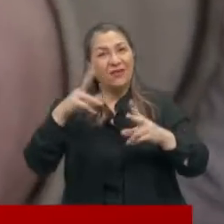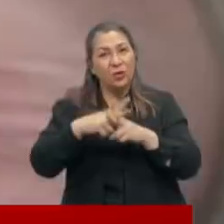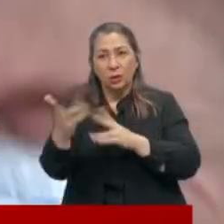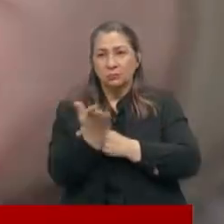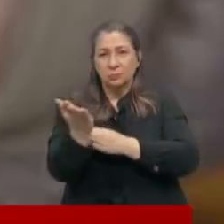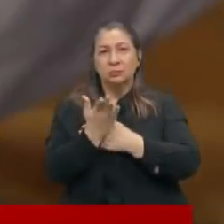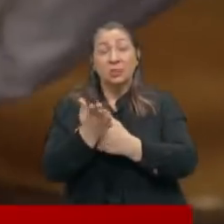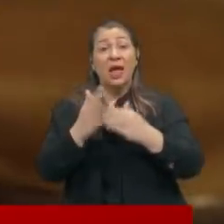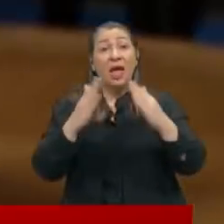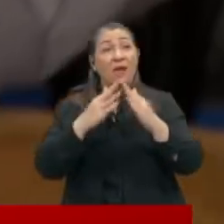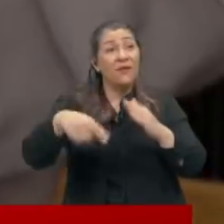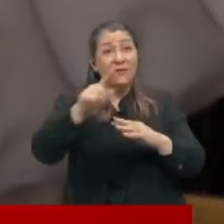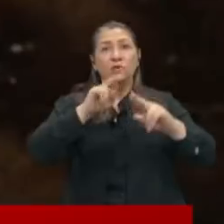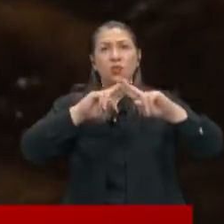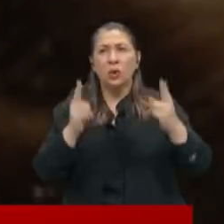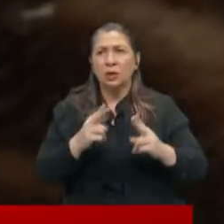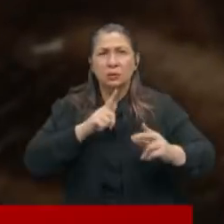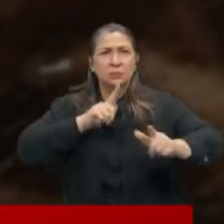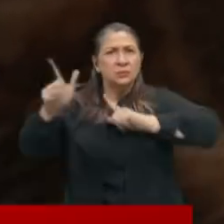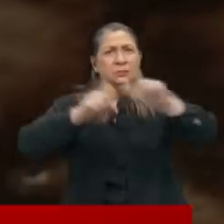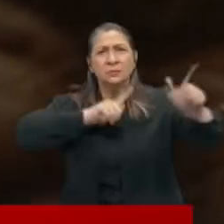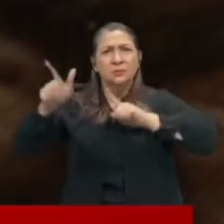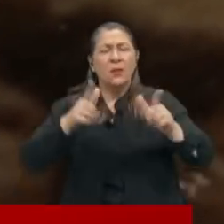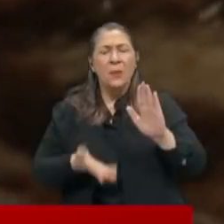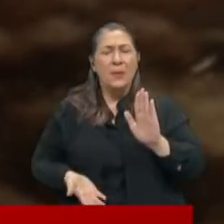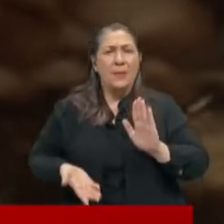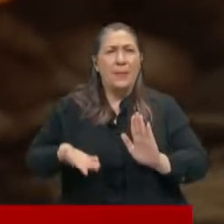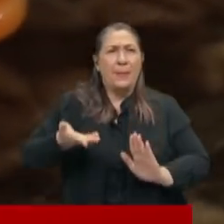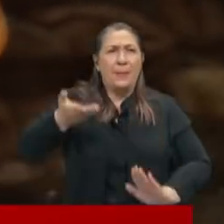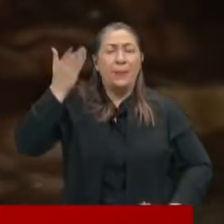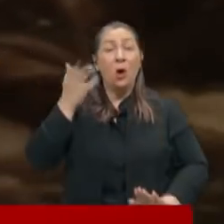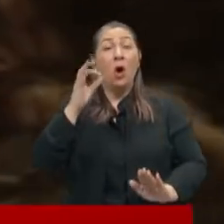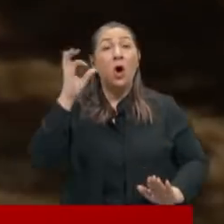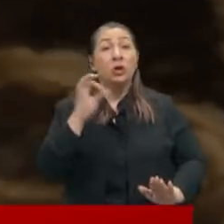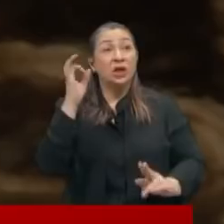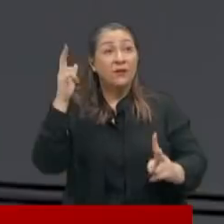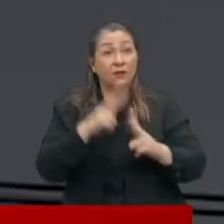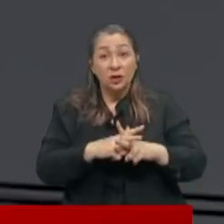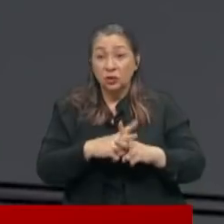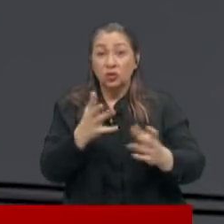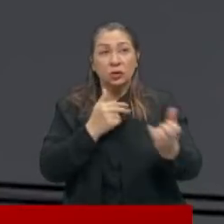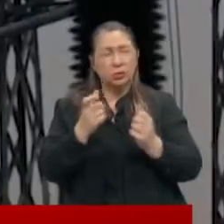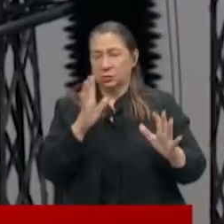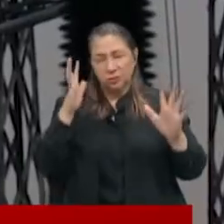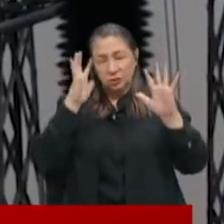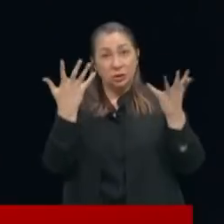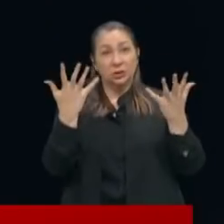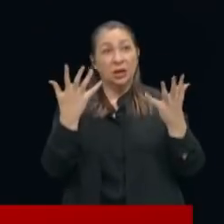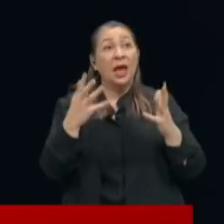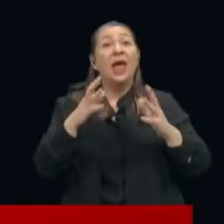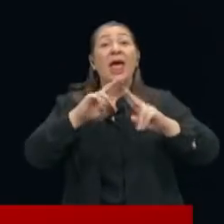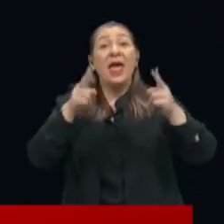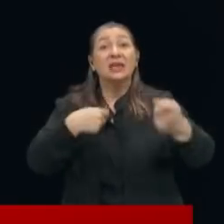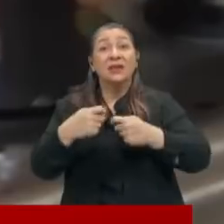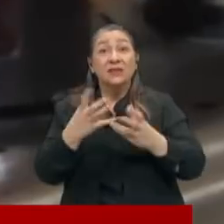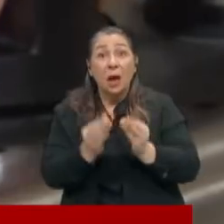geldikçe hanelerden, dükkanlardan yükselen çığlıklar da artıyor. Ocak faturalarıyla tüketiciler sarsıldı. Esnafın